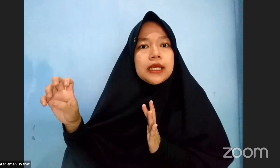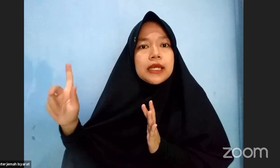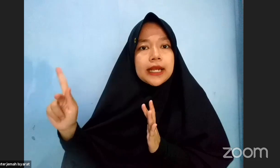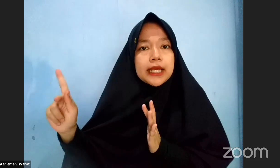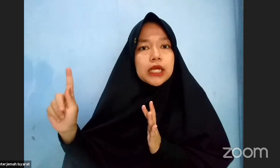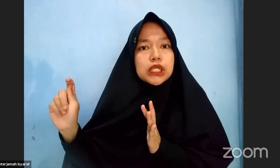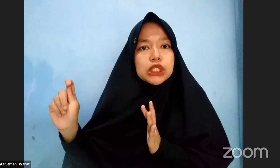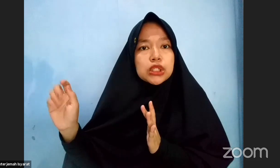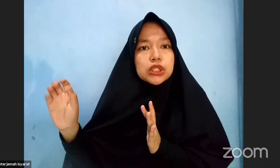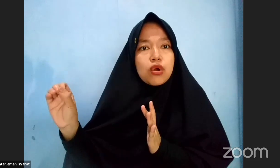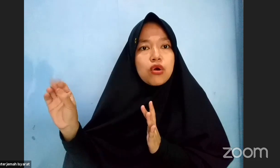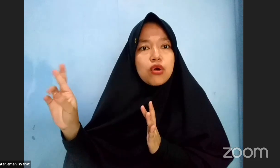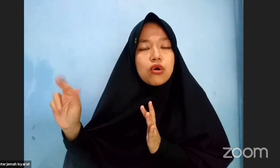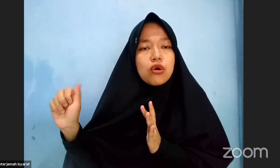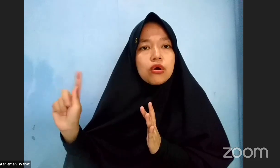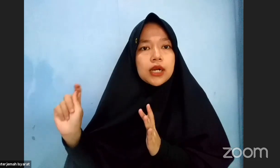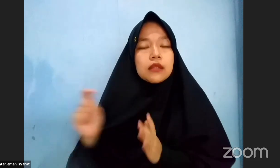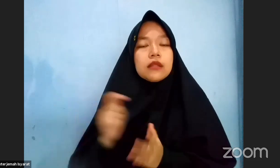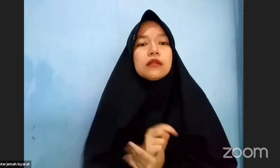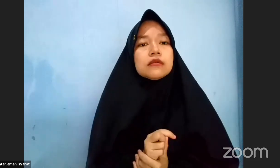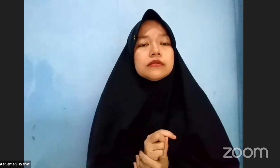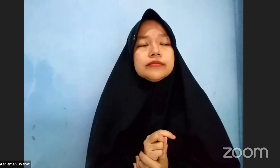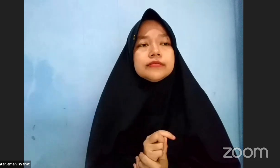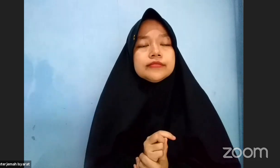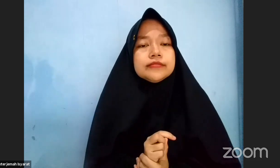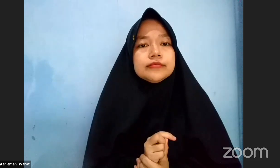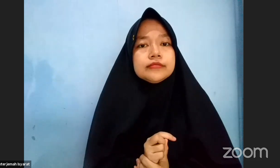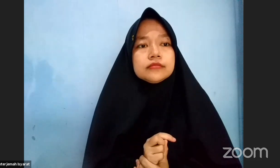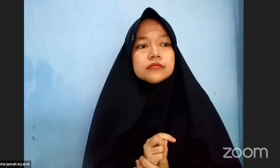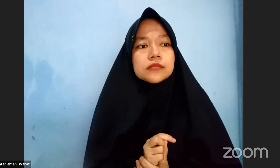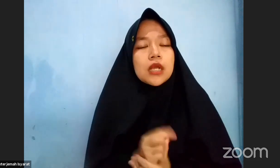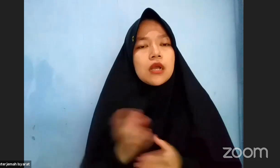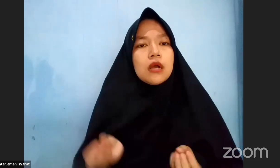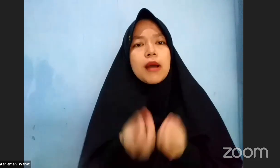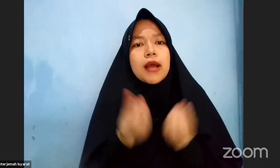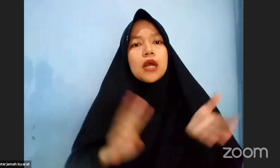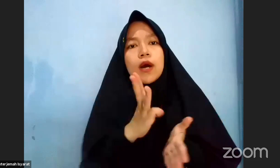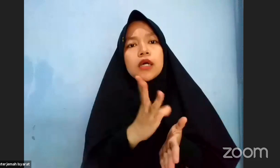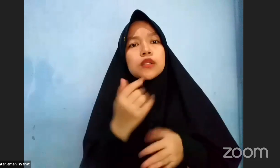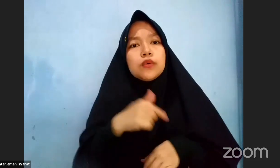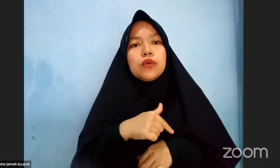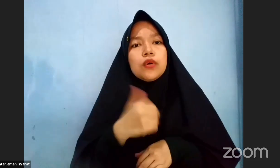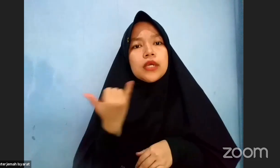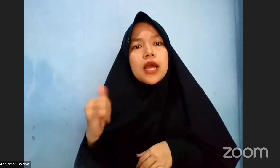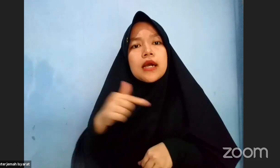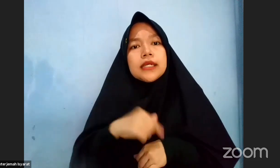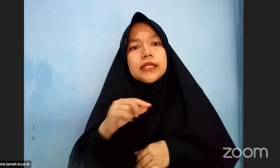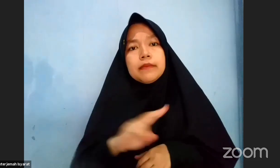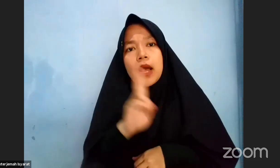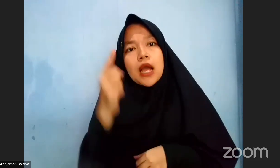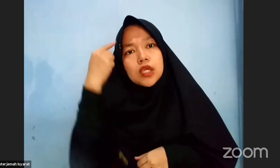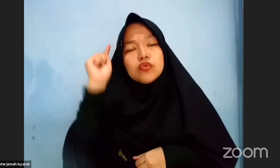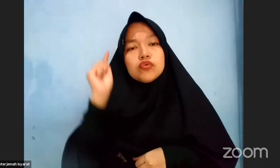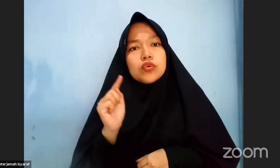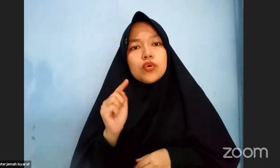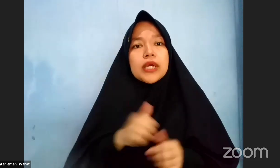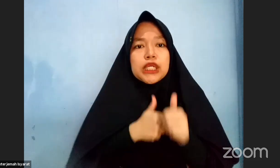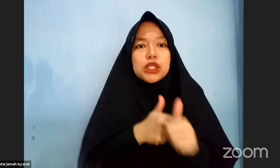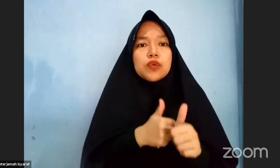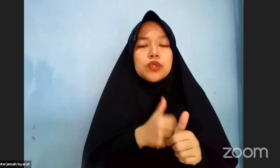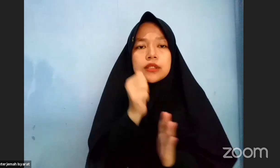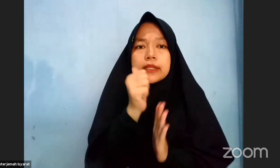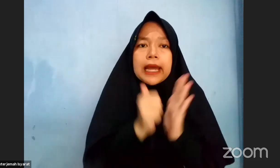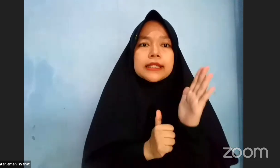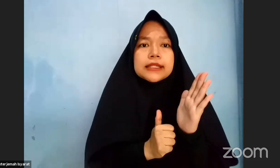waktu saya gunakan untuk mengikuti kegiatan ini Supaya kalau kita mau bekam apa mengerjakan nanti